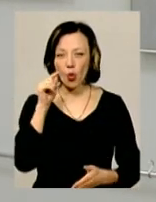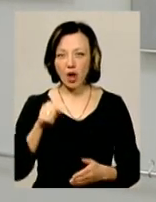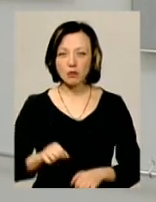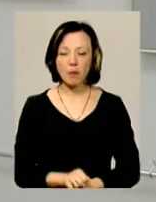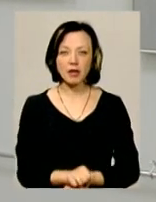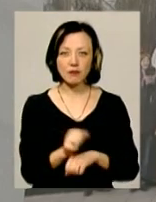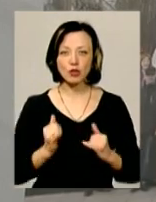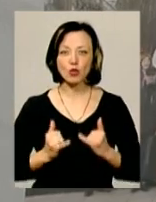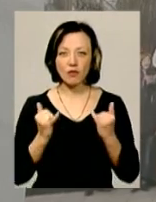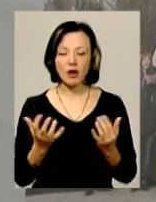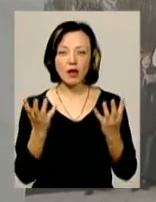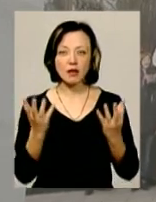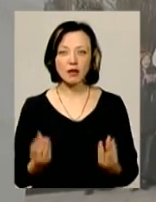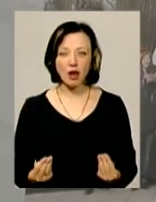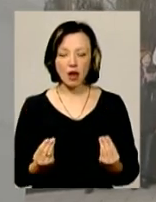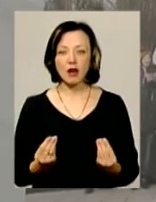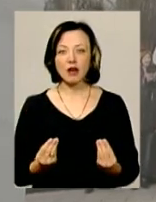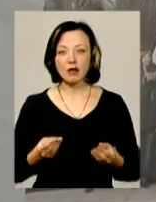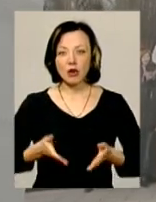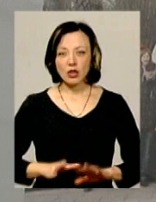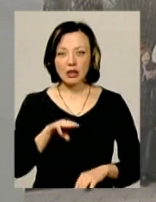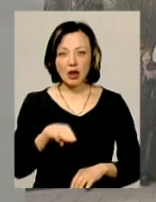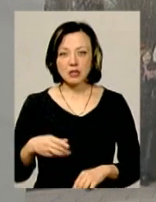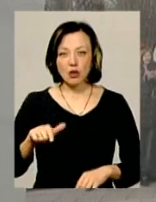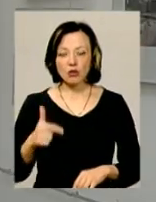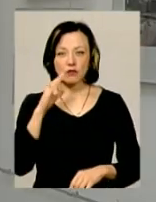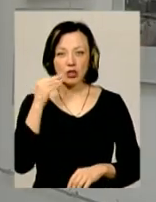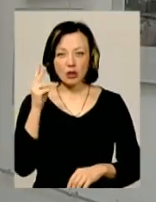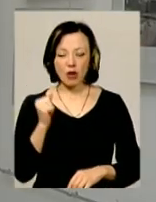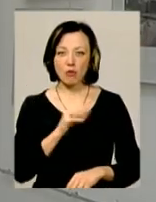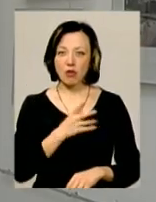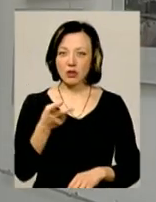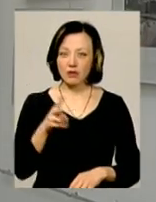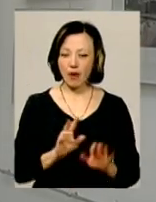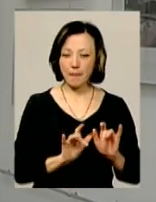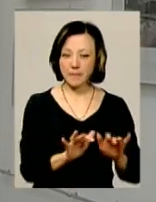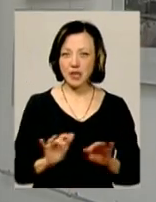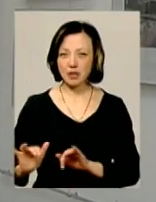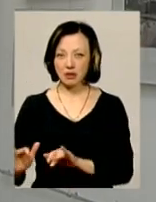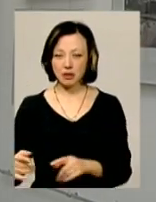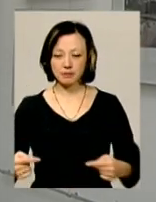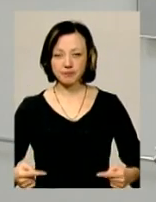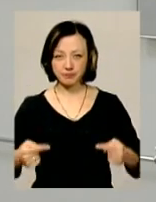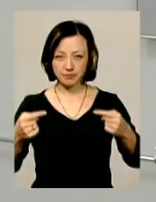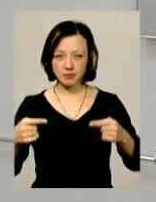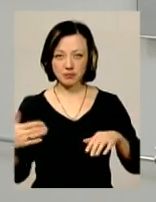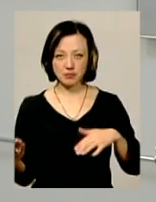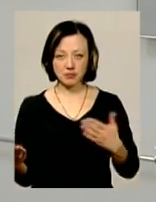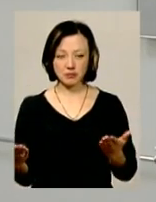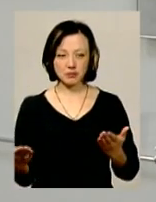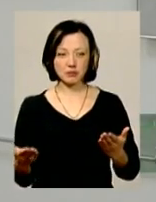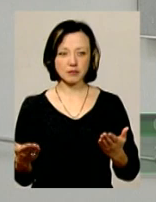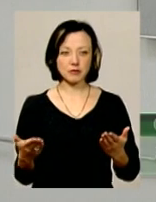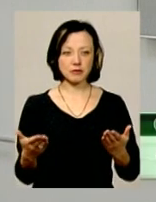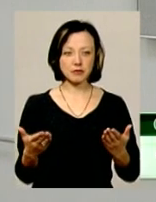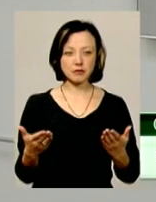вшанування 200-ліття дня народження Тараса Григоровича Шевченка. Тоді у Луганську було два мітинги, котрі протистояли один одному. В определенний момент